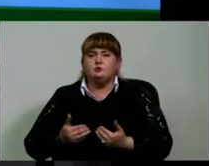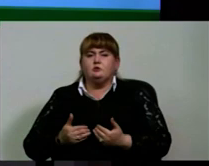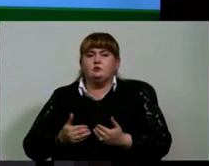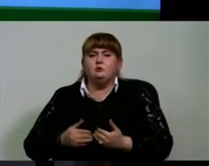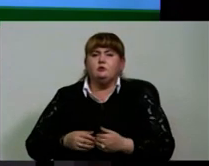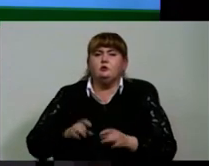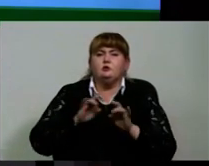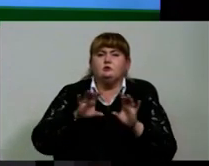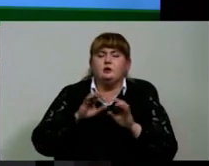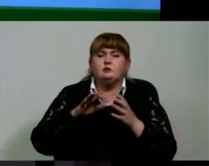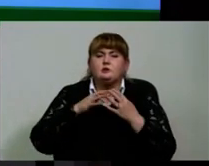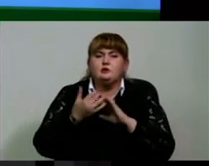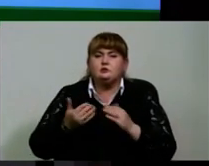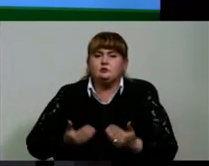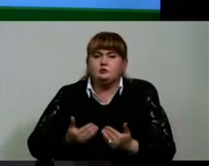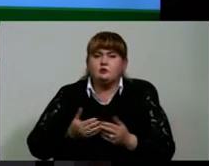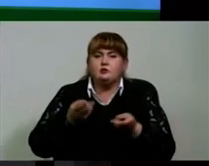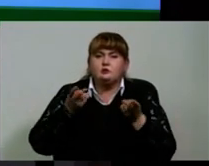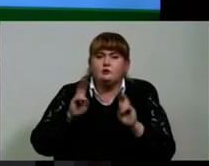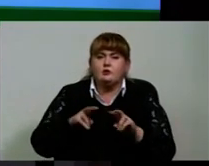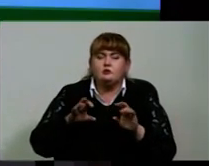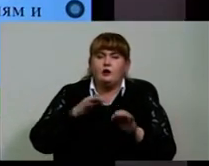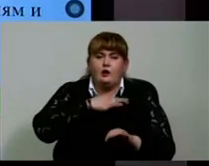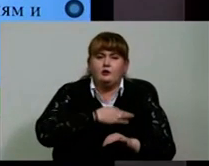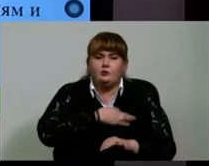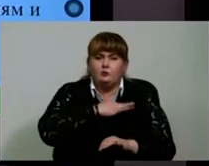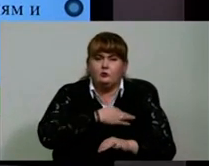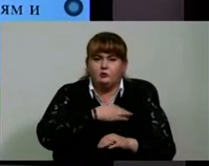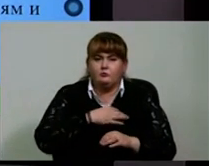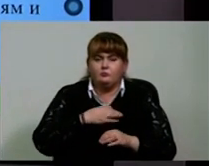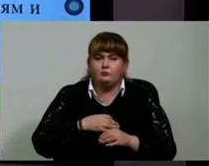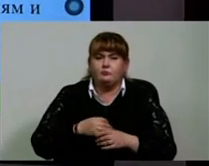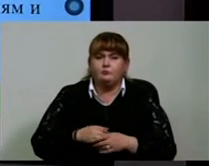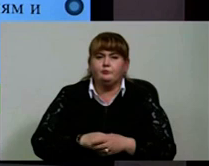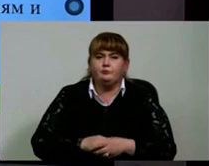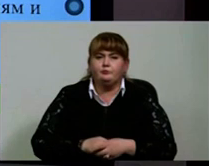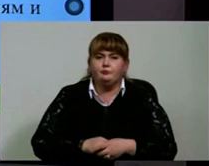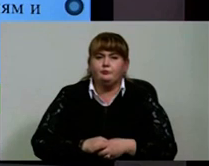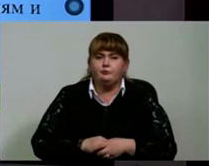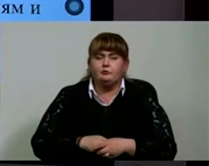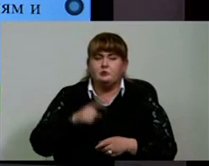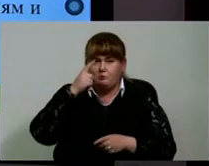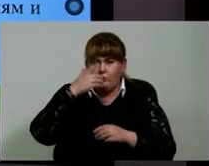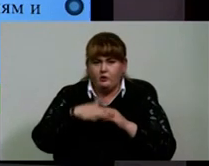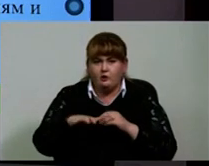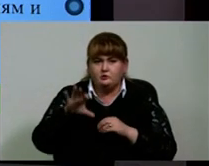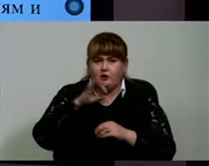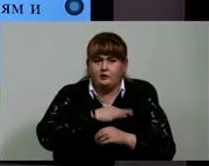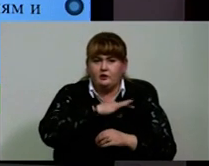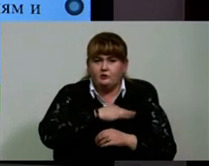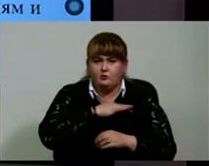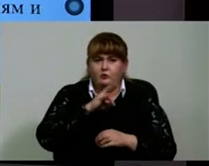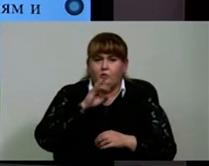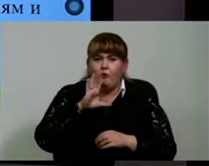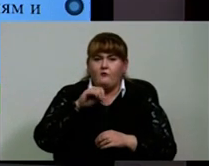Рассказ «Сельские жители», оставаясь рассказом-анекдотом, тяготеет к новелле. С понятиями анекдот и